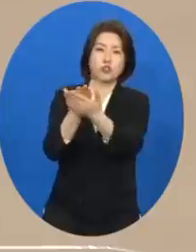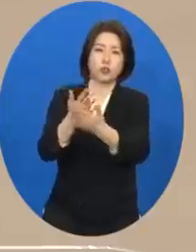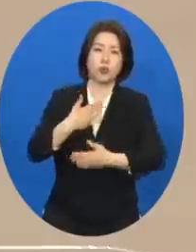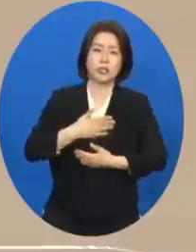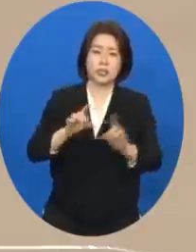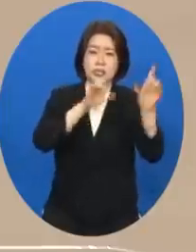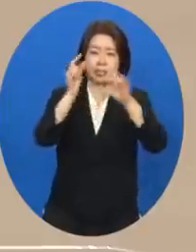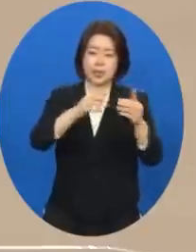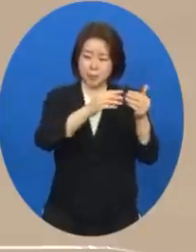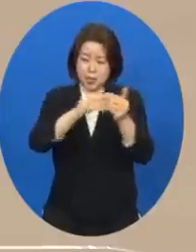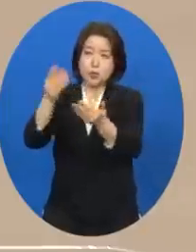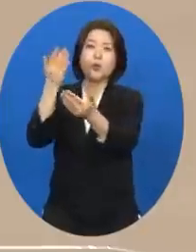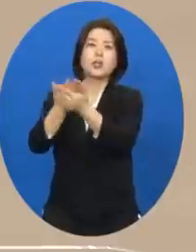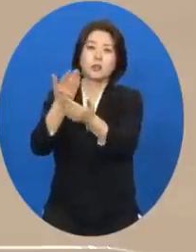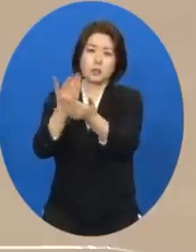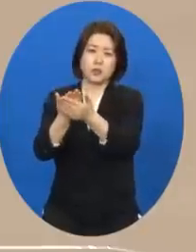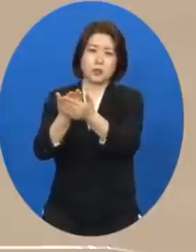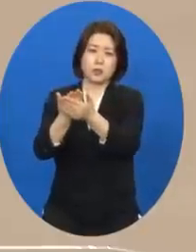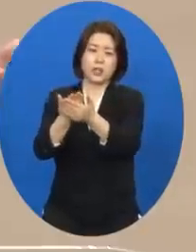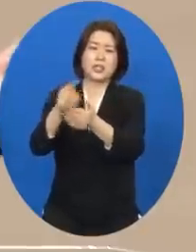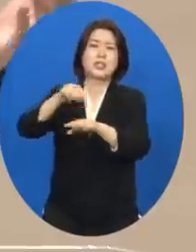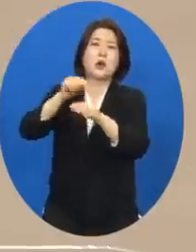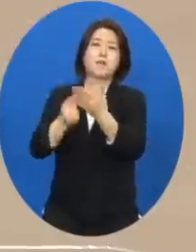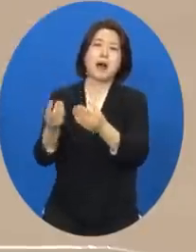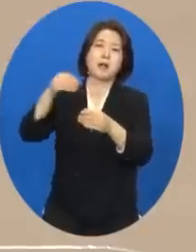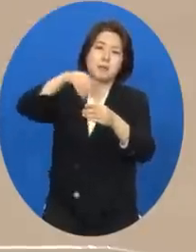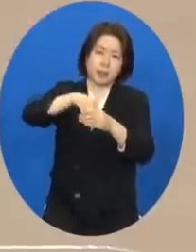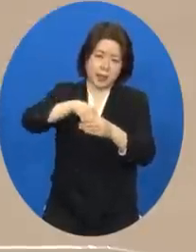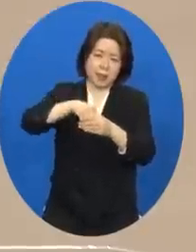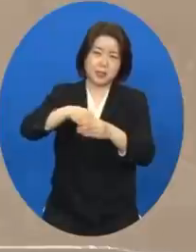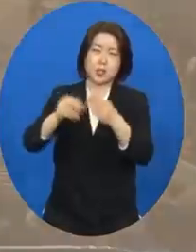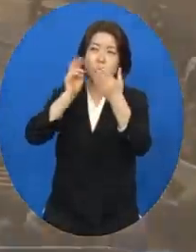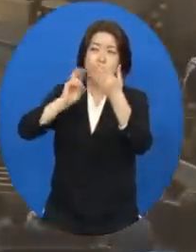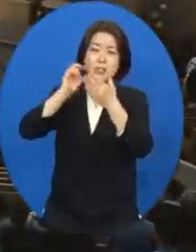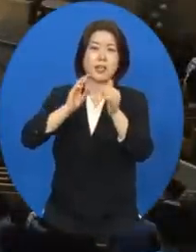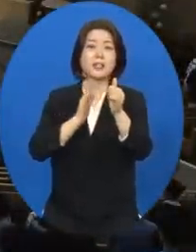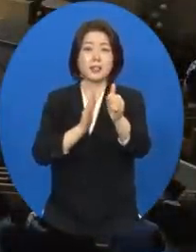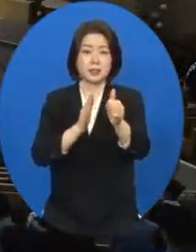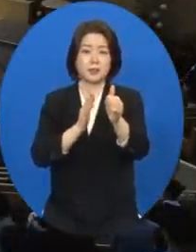삶을 인도해 주옵소서 그런 마음으로 우리 잘 행하셨습니다